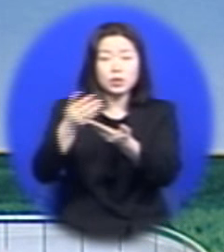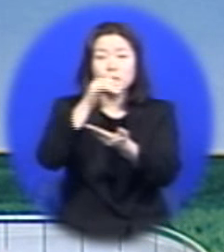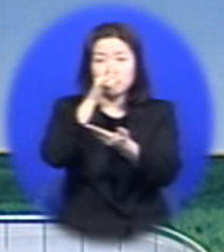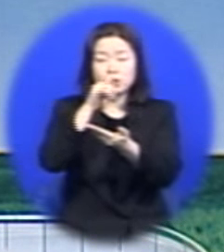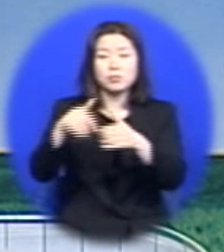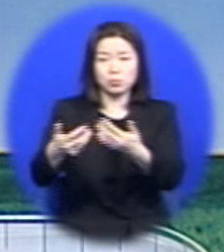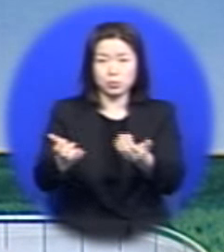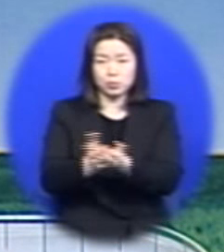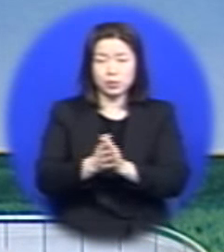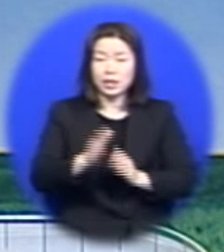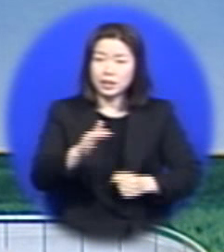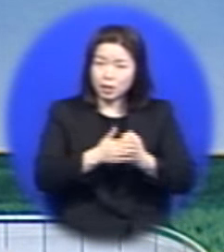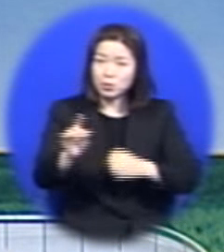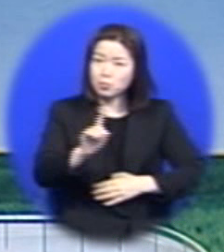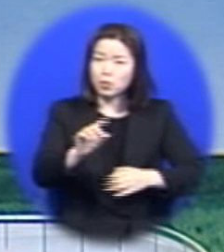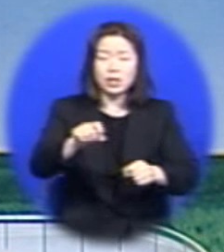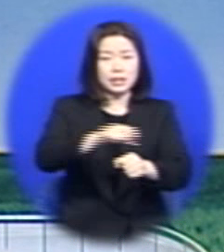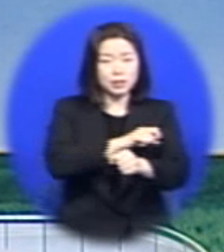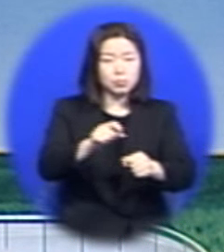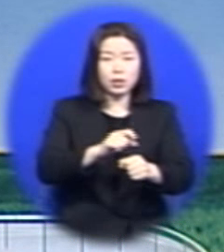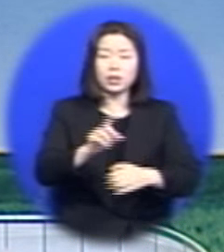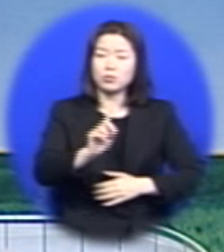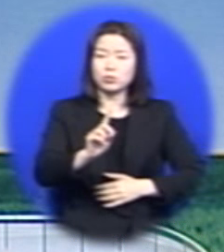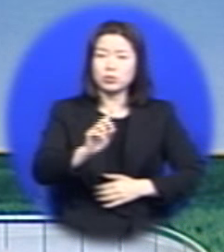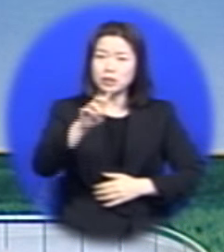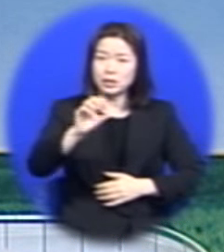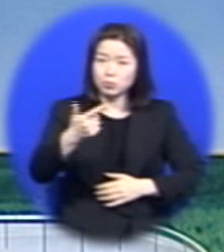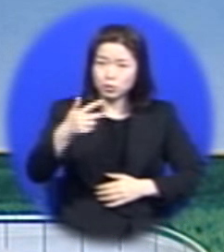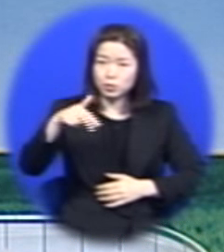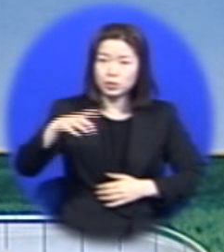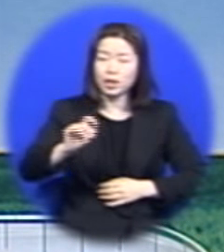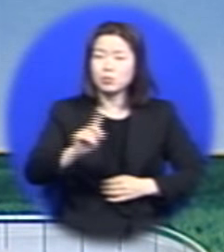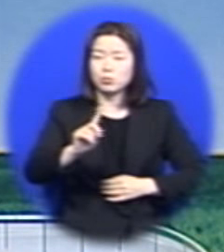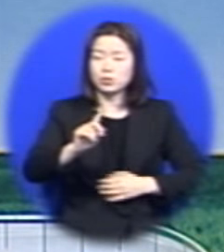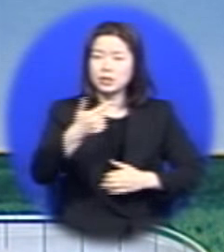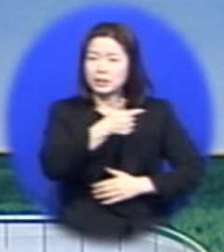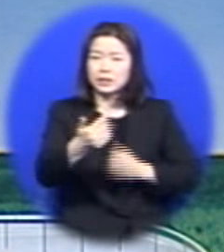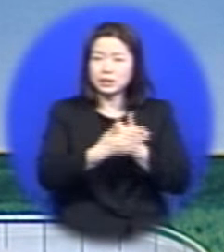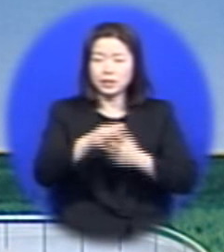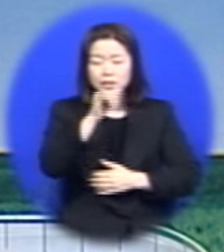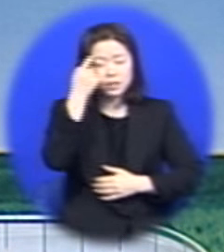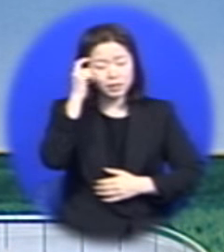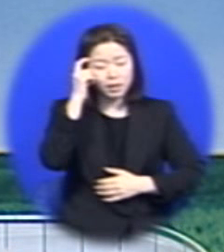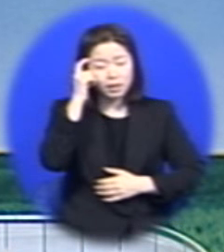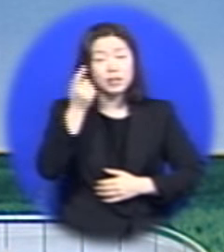뭐 특별하게 이 로마서 16장에 무슨 은혜가 있을까 싶지만 이 말씀을